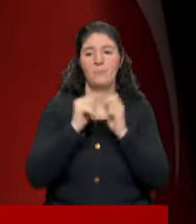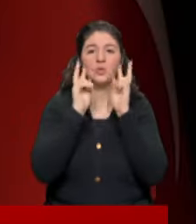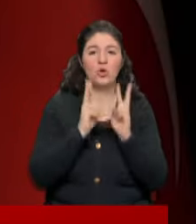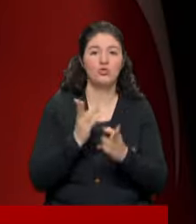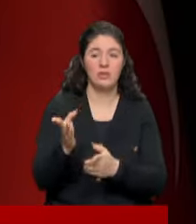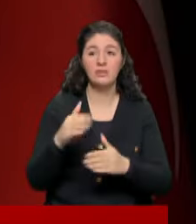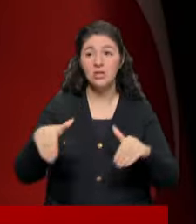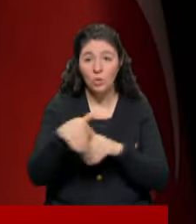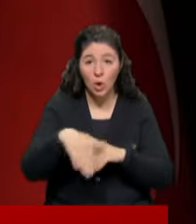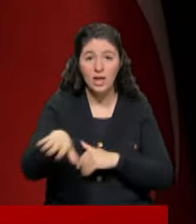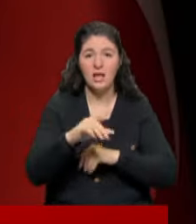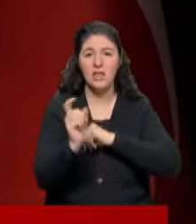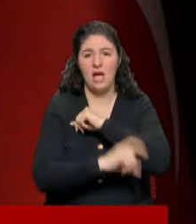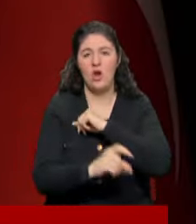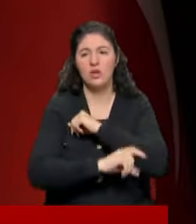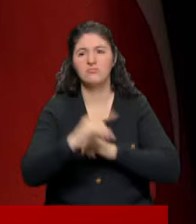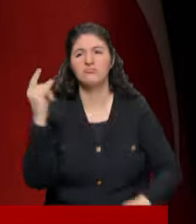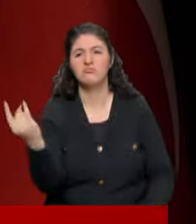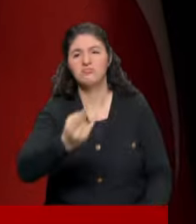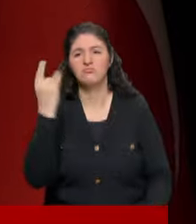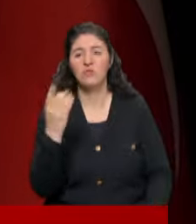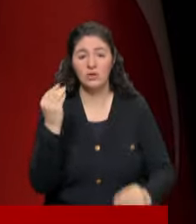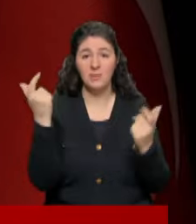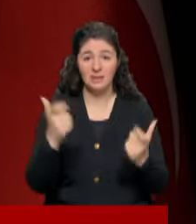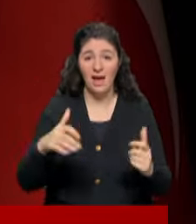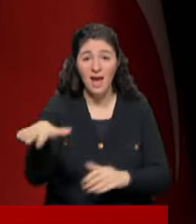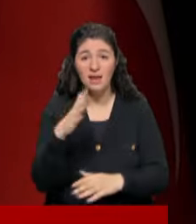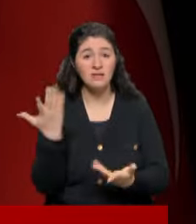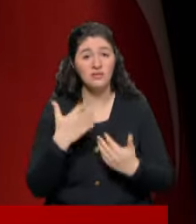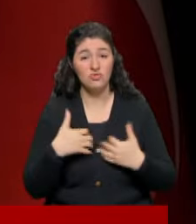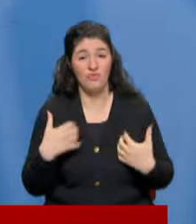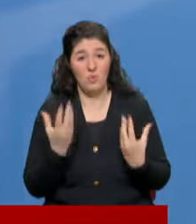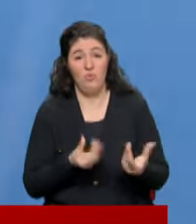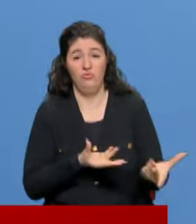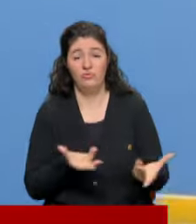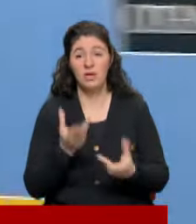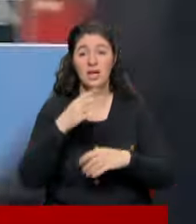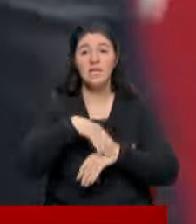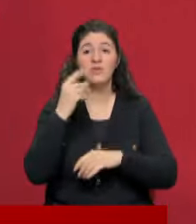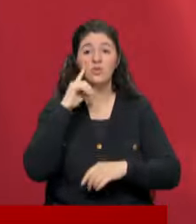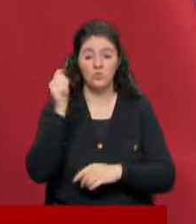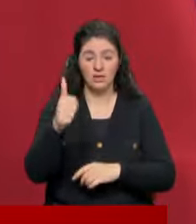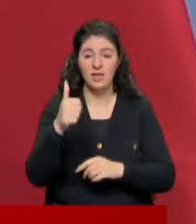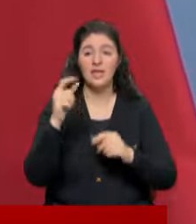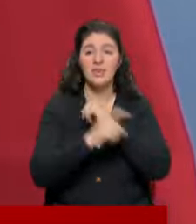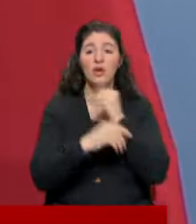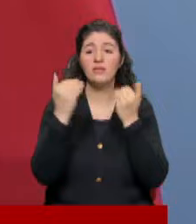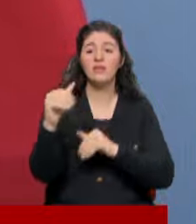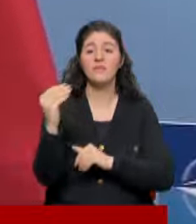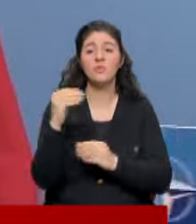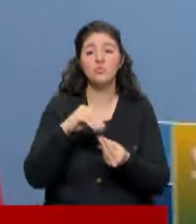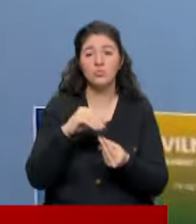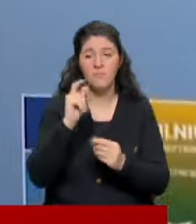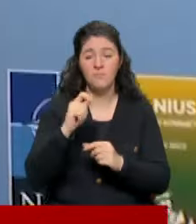izleyeceğiz. Sokaklarında teröristlerin cirit attığı bir ülkeye nasıl güvenebilir? İsveç hükümetini teröre destek vermekle